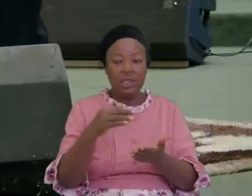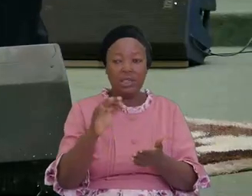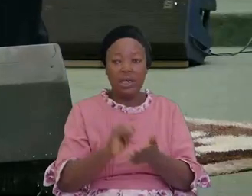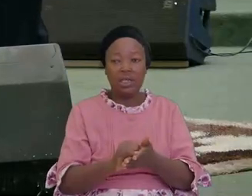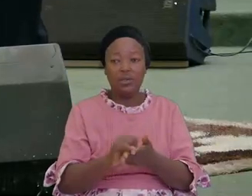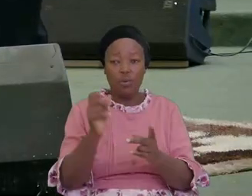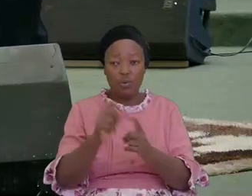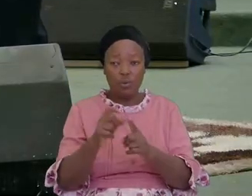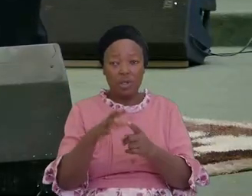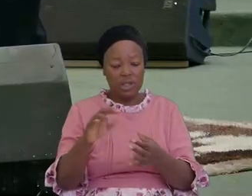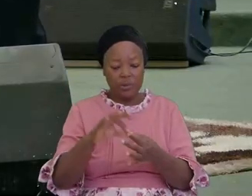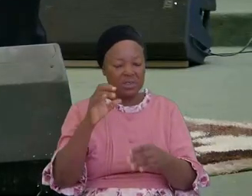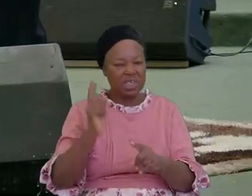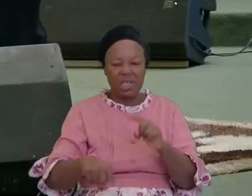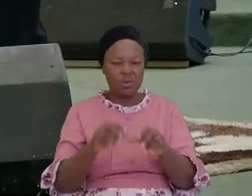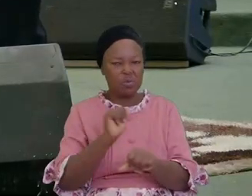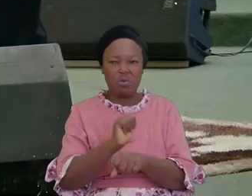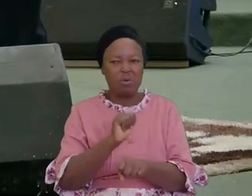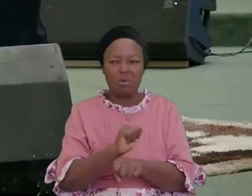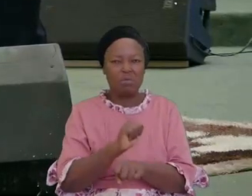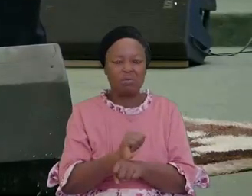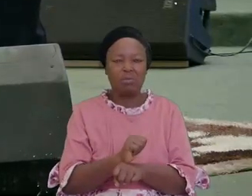parole, l'esprit ne pourra pas agir.